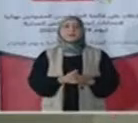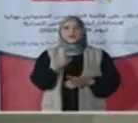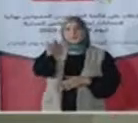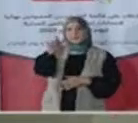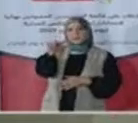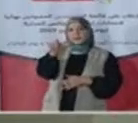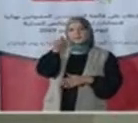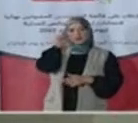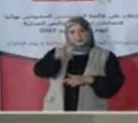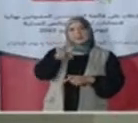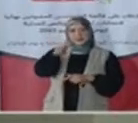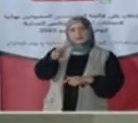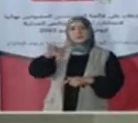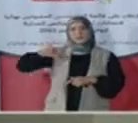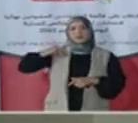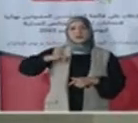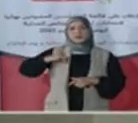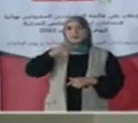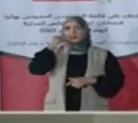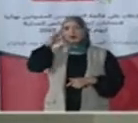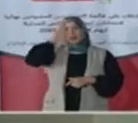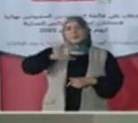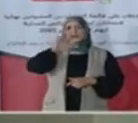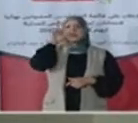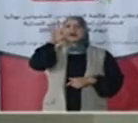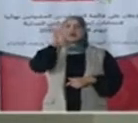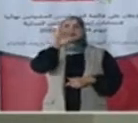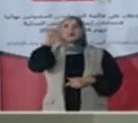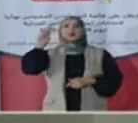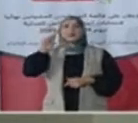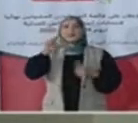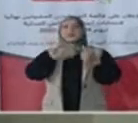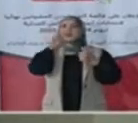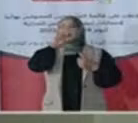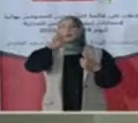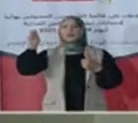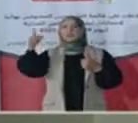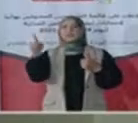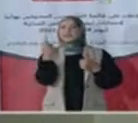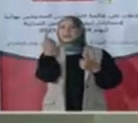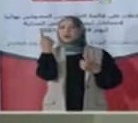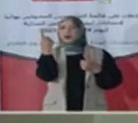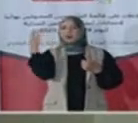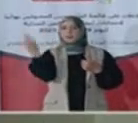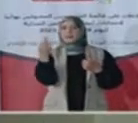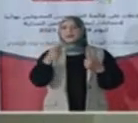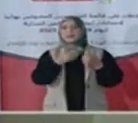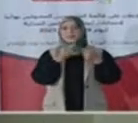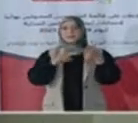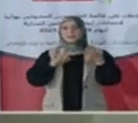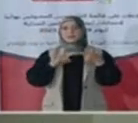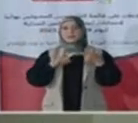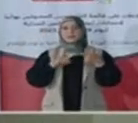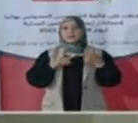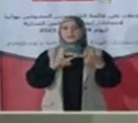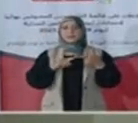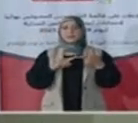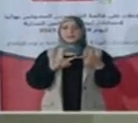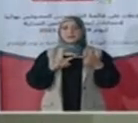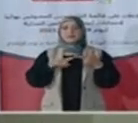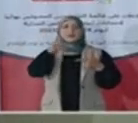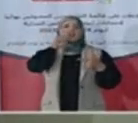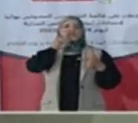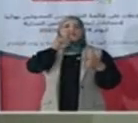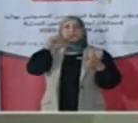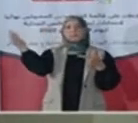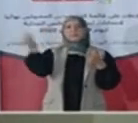فيهم شباب دون 35 سنة بنسبة 22.1%، وفيهم